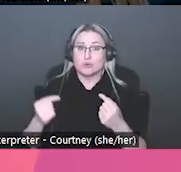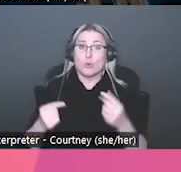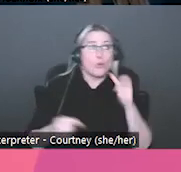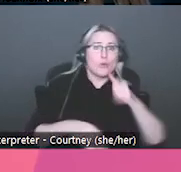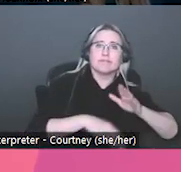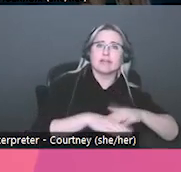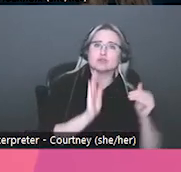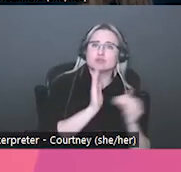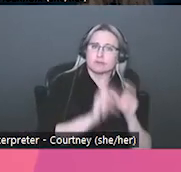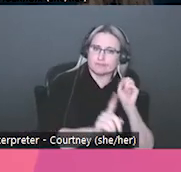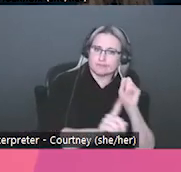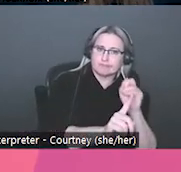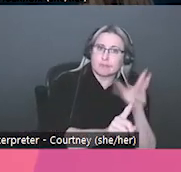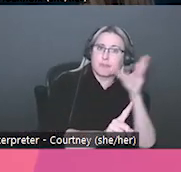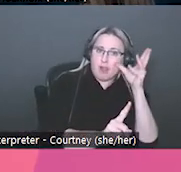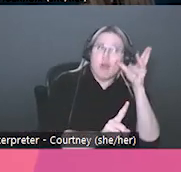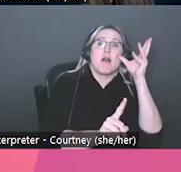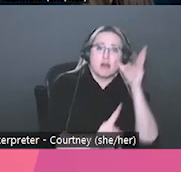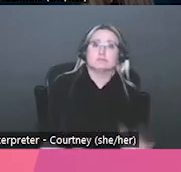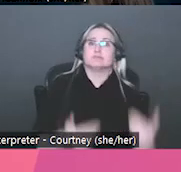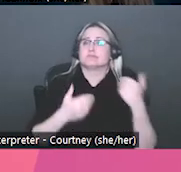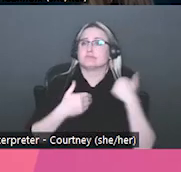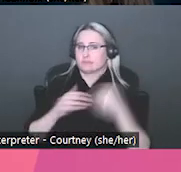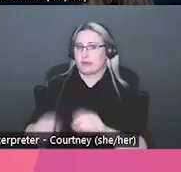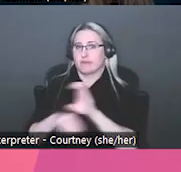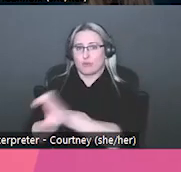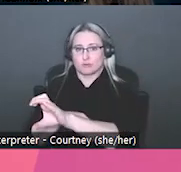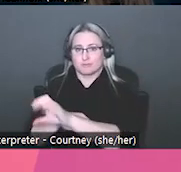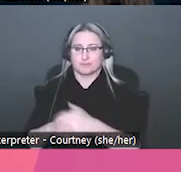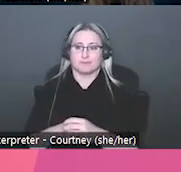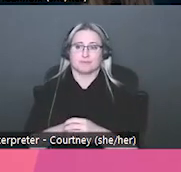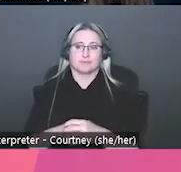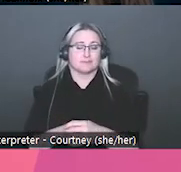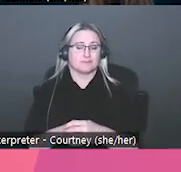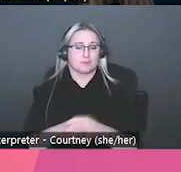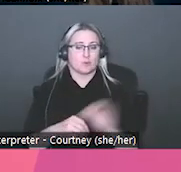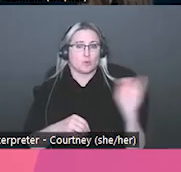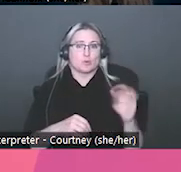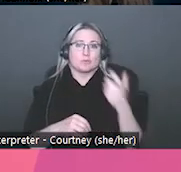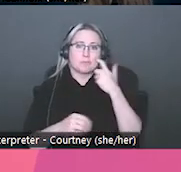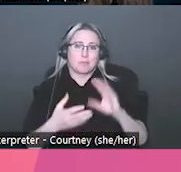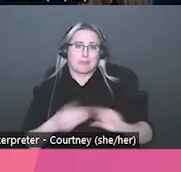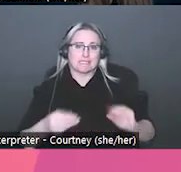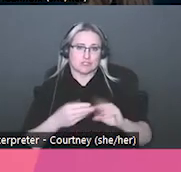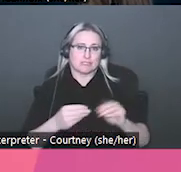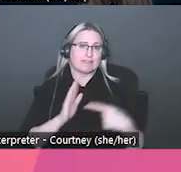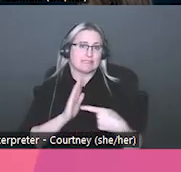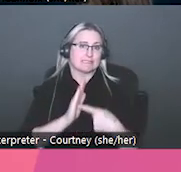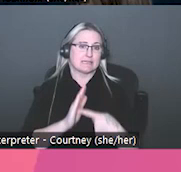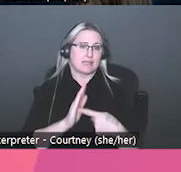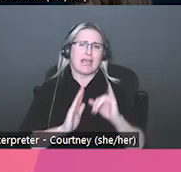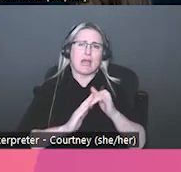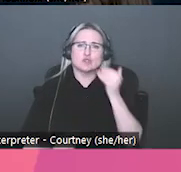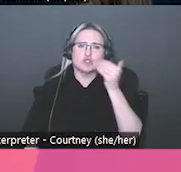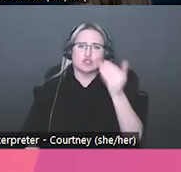fonction des recommandations du médecin qui représente l'autorité. Alors, par exemple, et je l'ai mentionné plus tôt dans la présentation, je